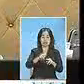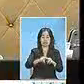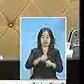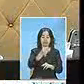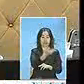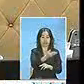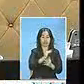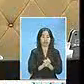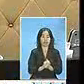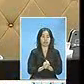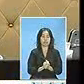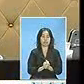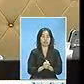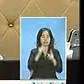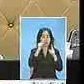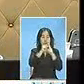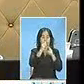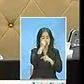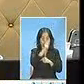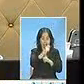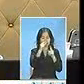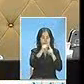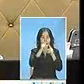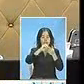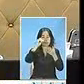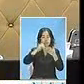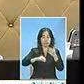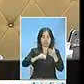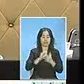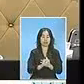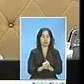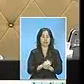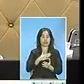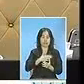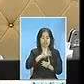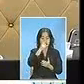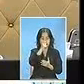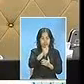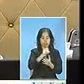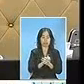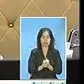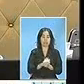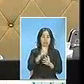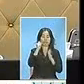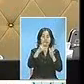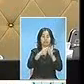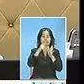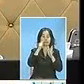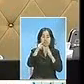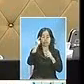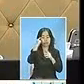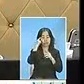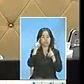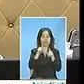ชิญนะครับด้วยความเคารพนะครับ ท่านประธานครับ นะครับ ด้วยความเคารพท่านสาธิตบอกว่าความคิดเห็นเ